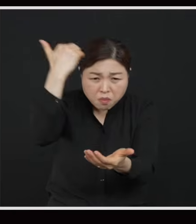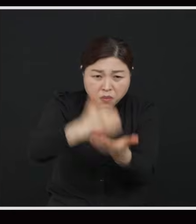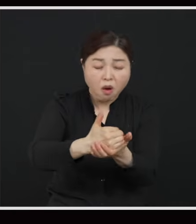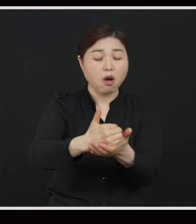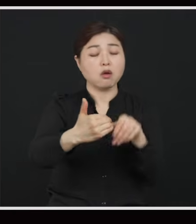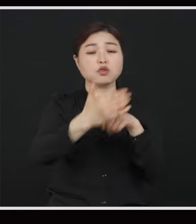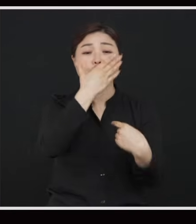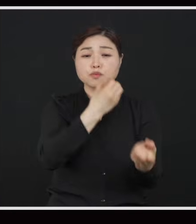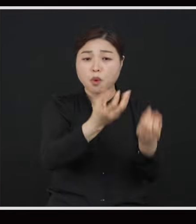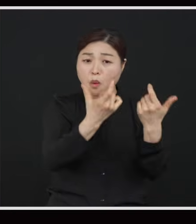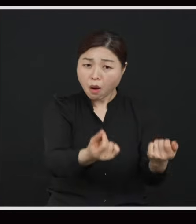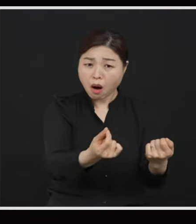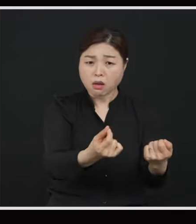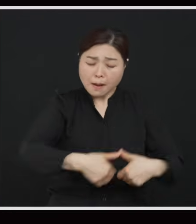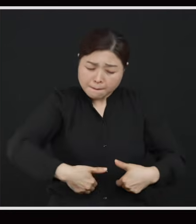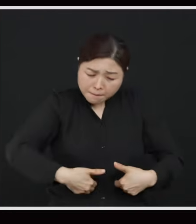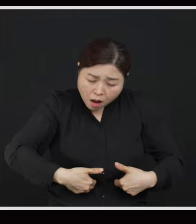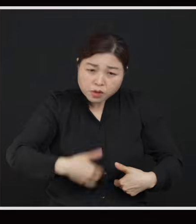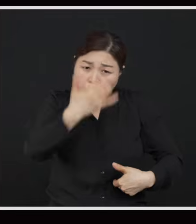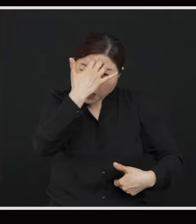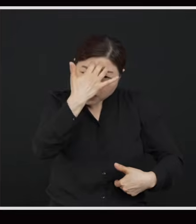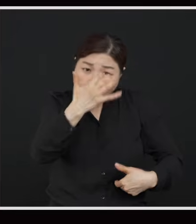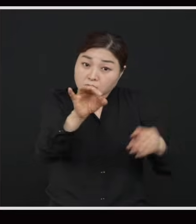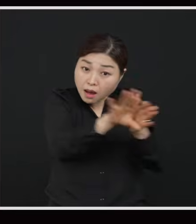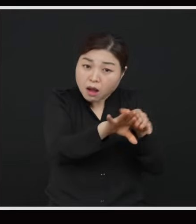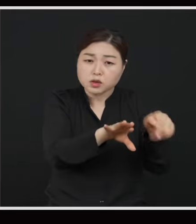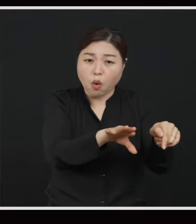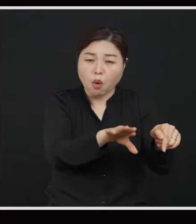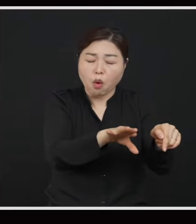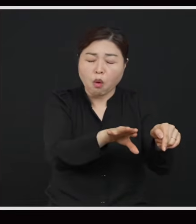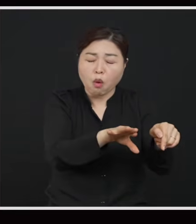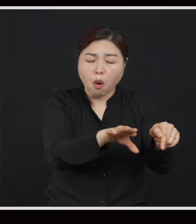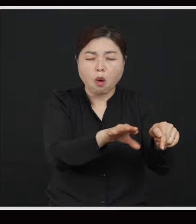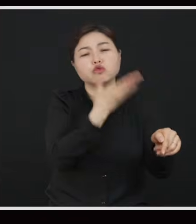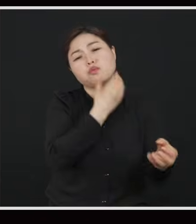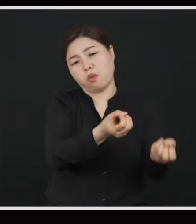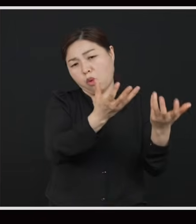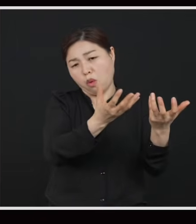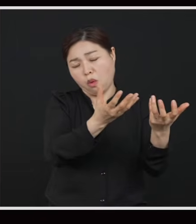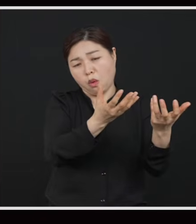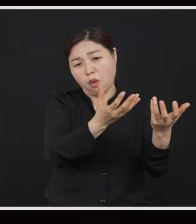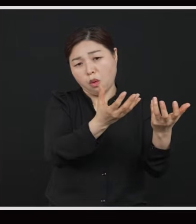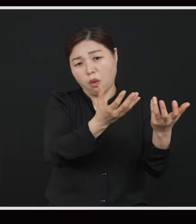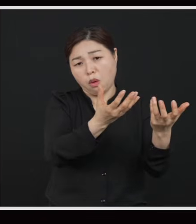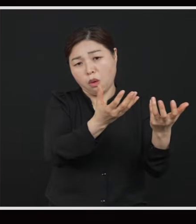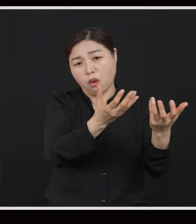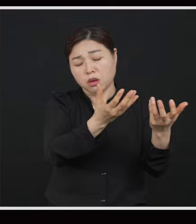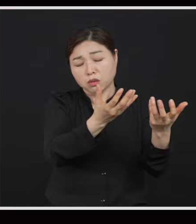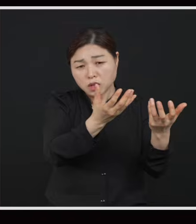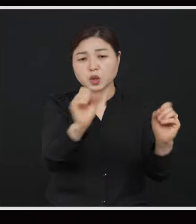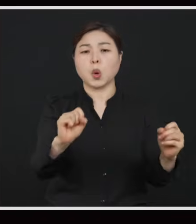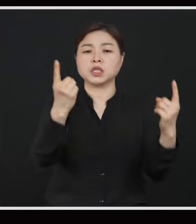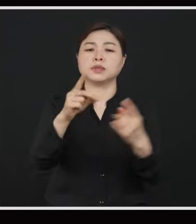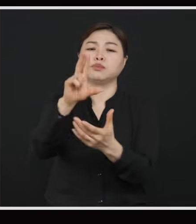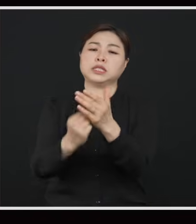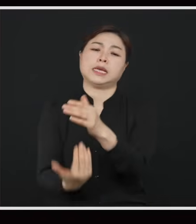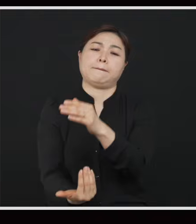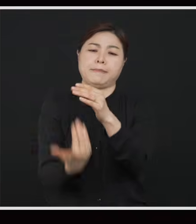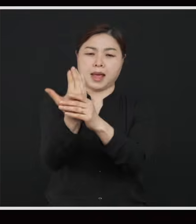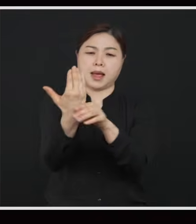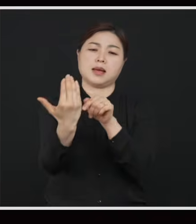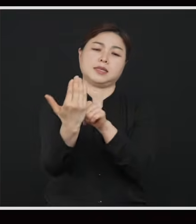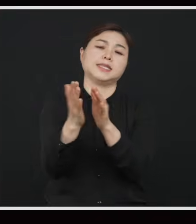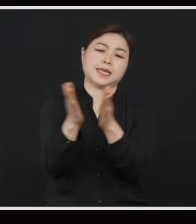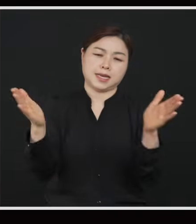분명히 축복이었는데 굶주리는 고통만큼 힘든 게 어디 있습니까? 근데 동시에 또 다른